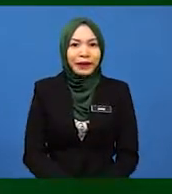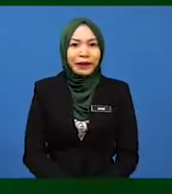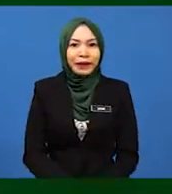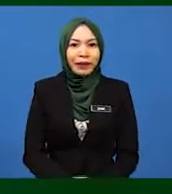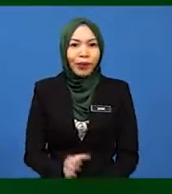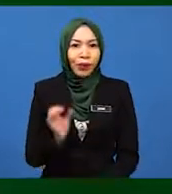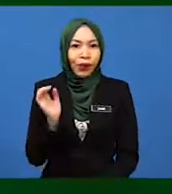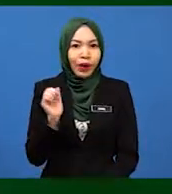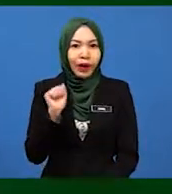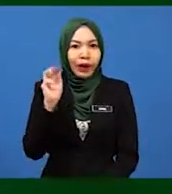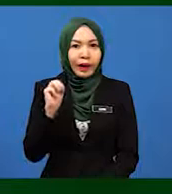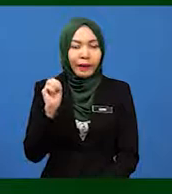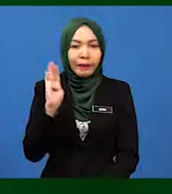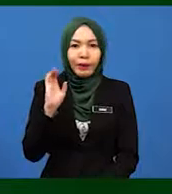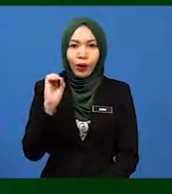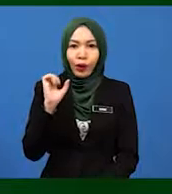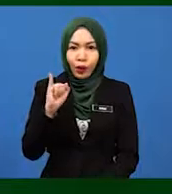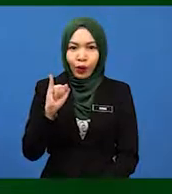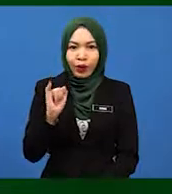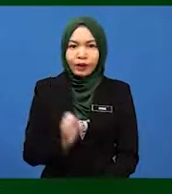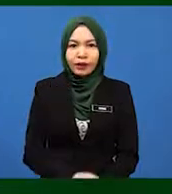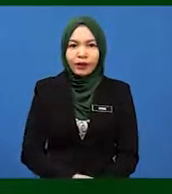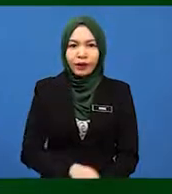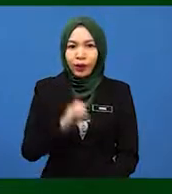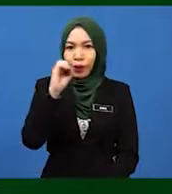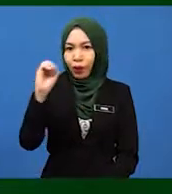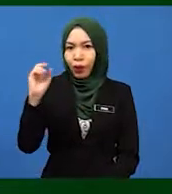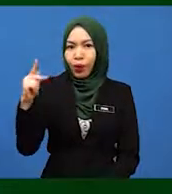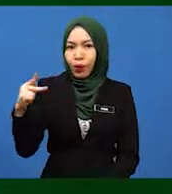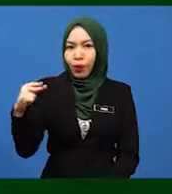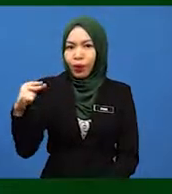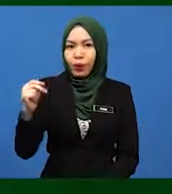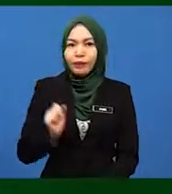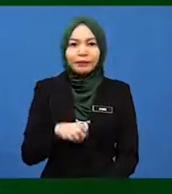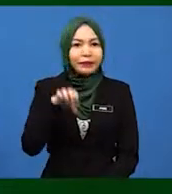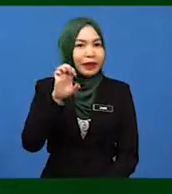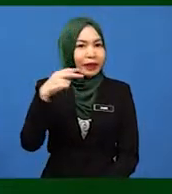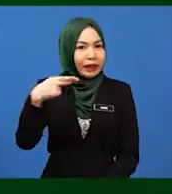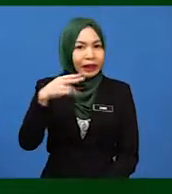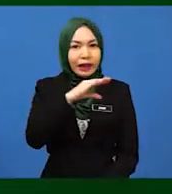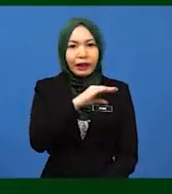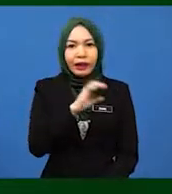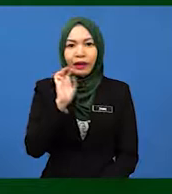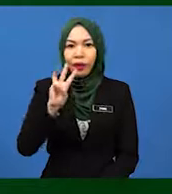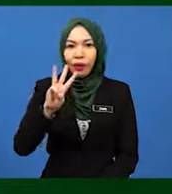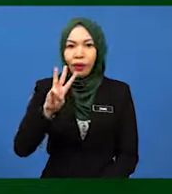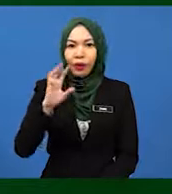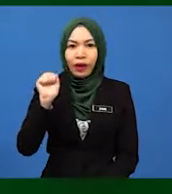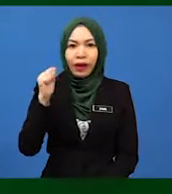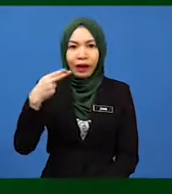oh, eh, wah dan hai.